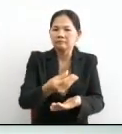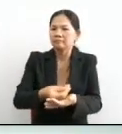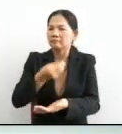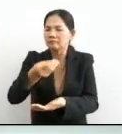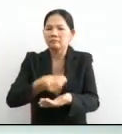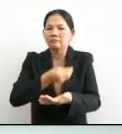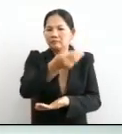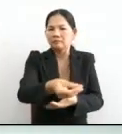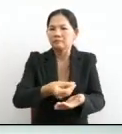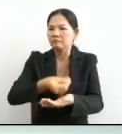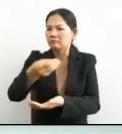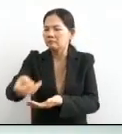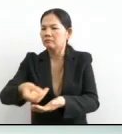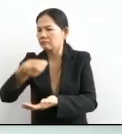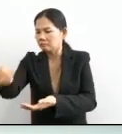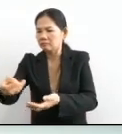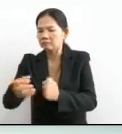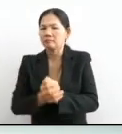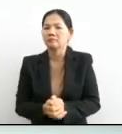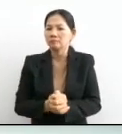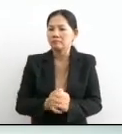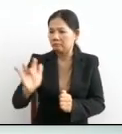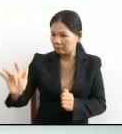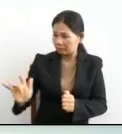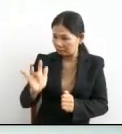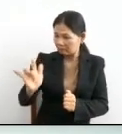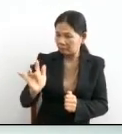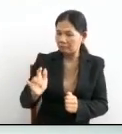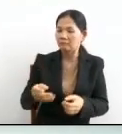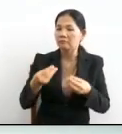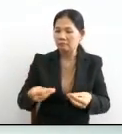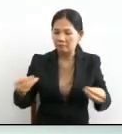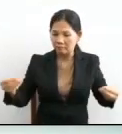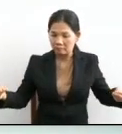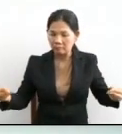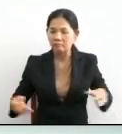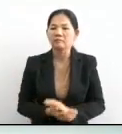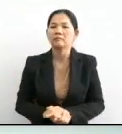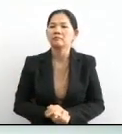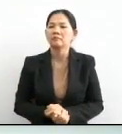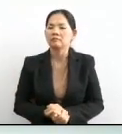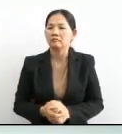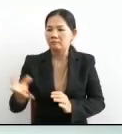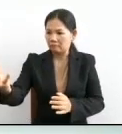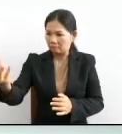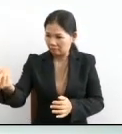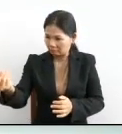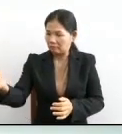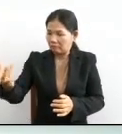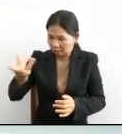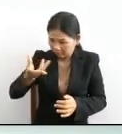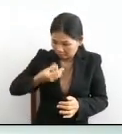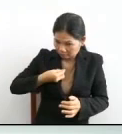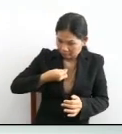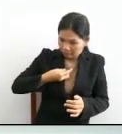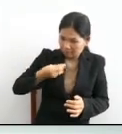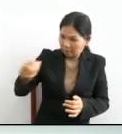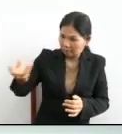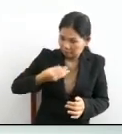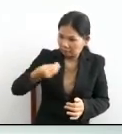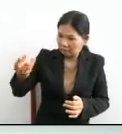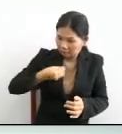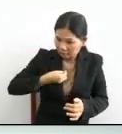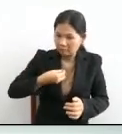bà ha trà rưới con rồi bò rồi bò pra chẳng dương vô lưu nên tự tin mình chắc hay con mình chắc tới đây dương vô lưu tự tin cái tham mà tới con